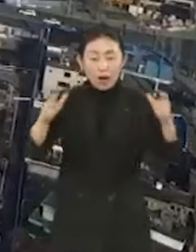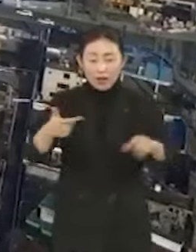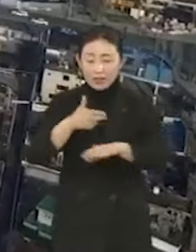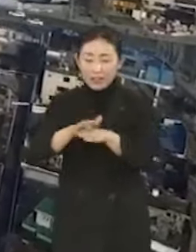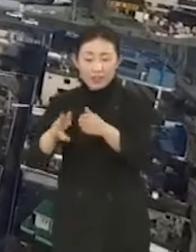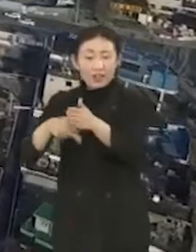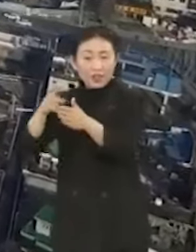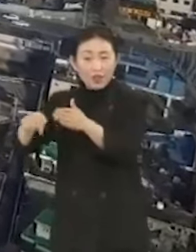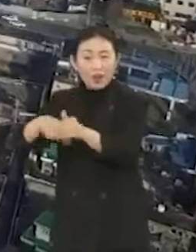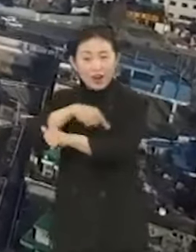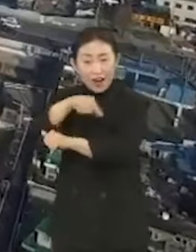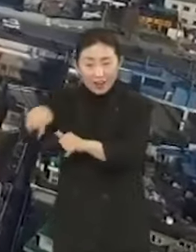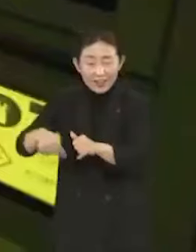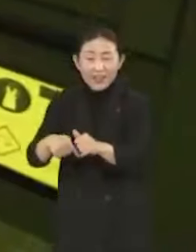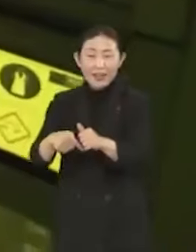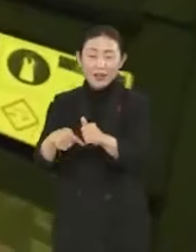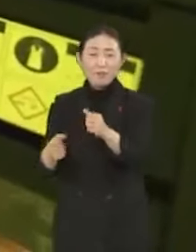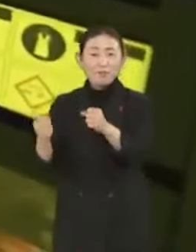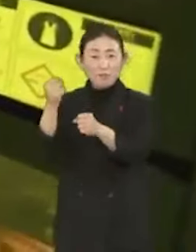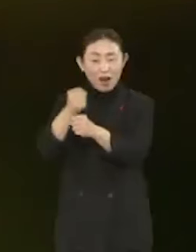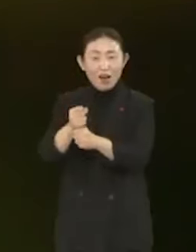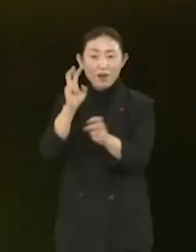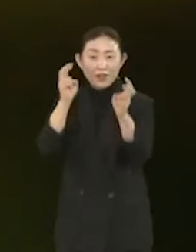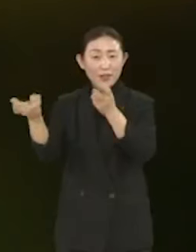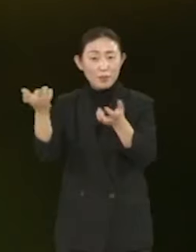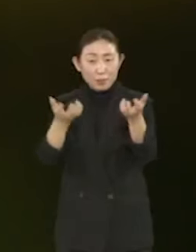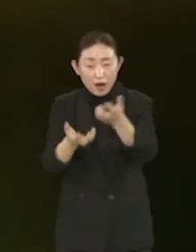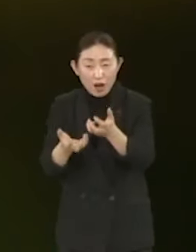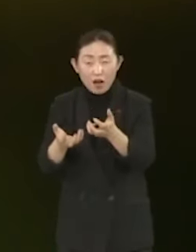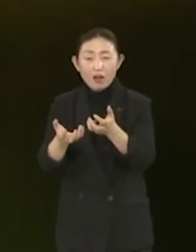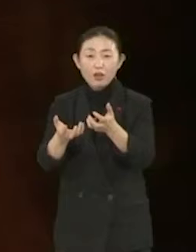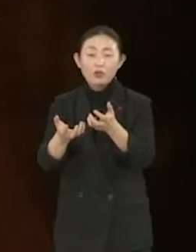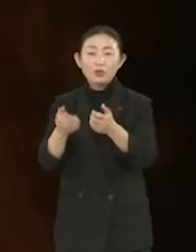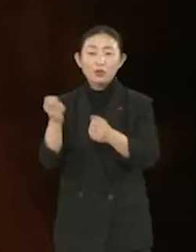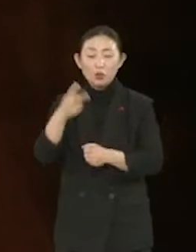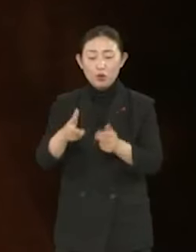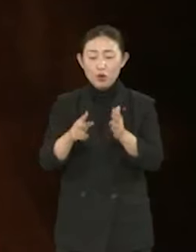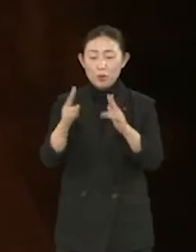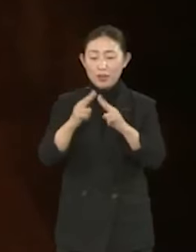개발하는 도심융합특구 조성, 지역에도 반도체 등을 기반으로 한